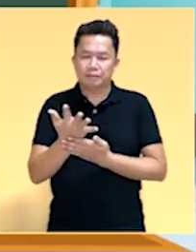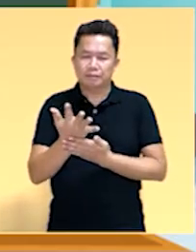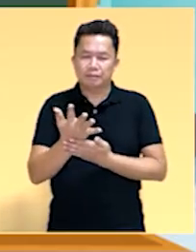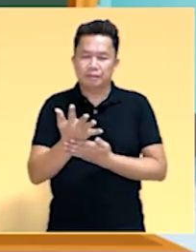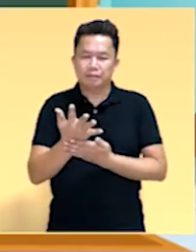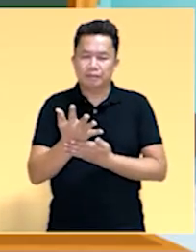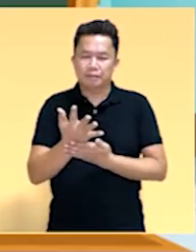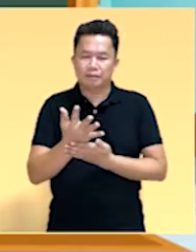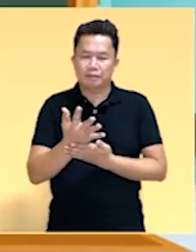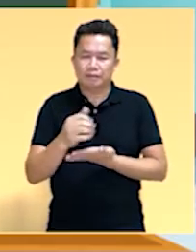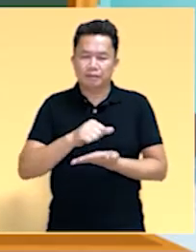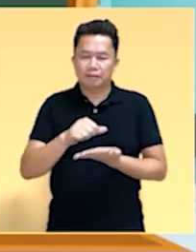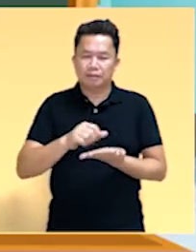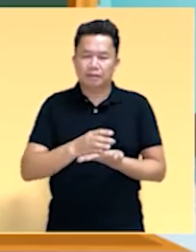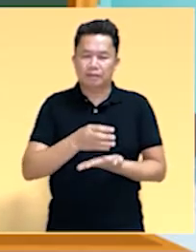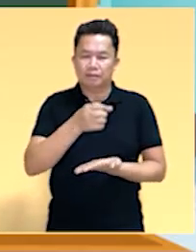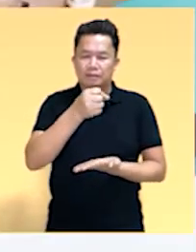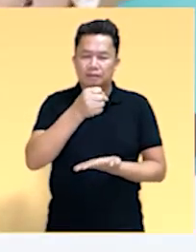natirang alcohol bottles.